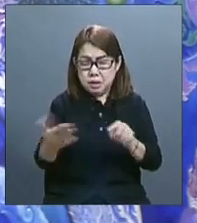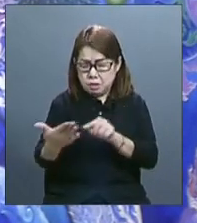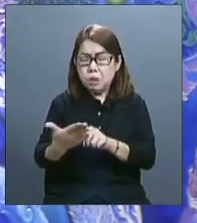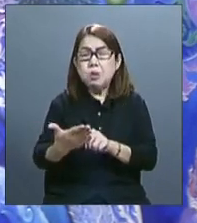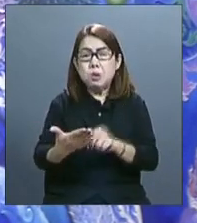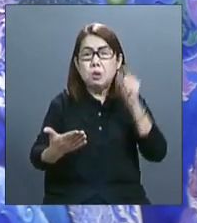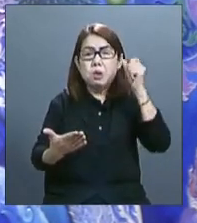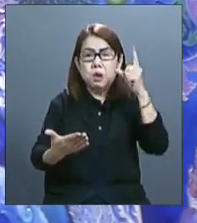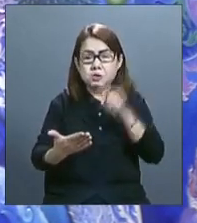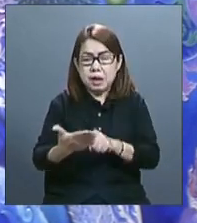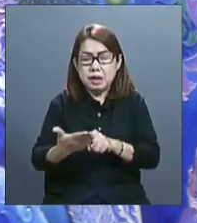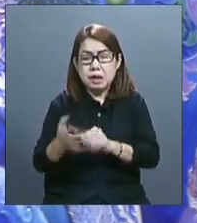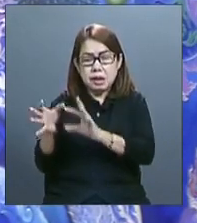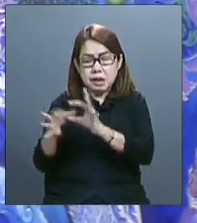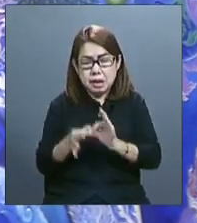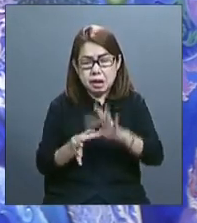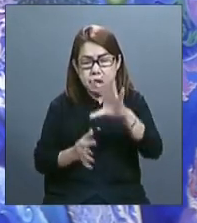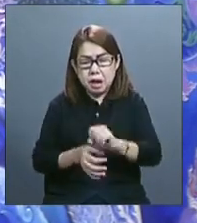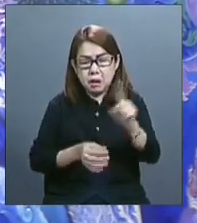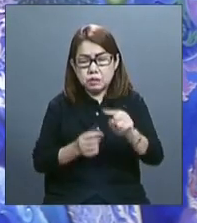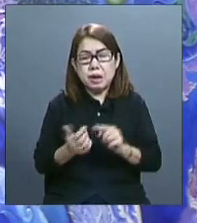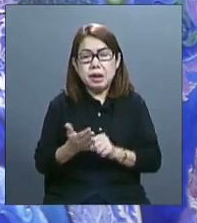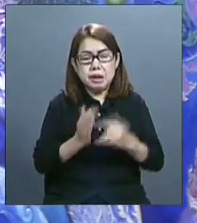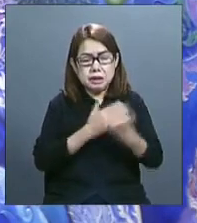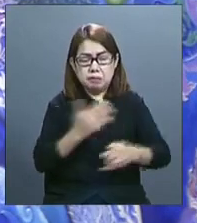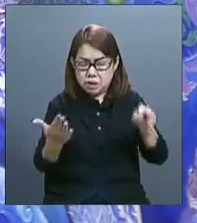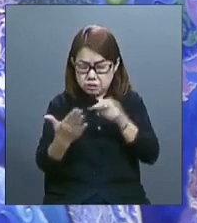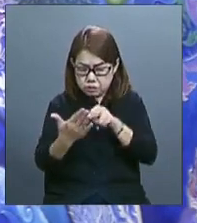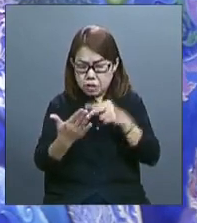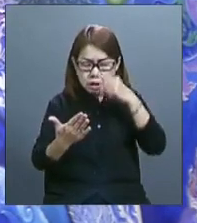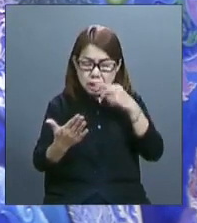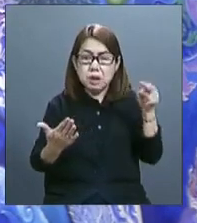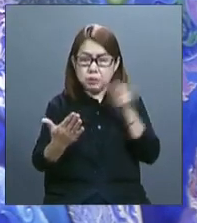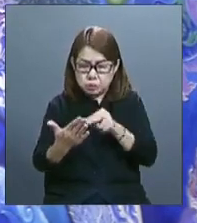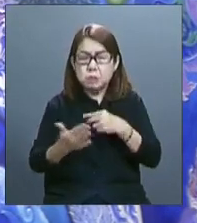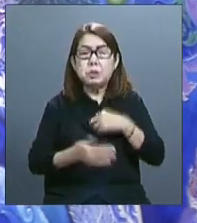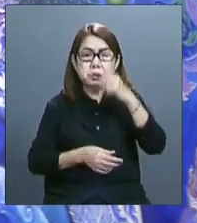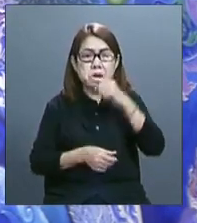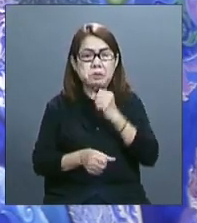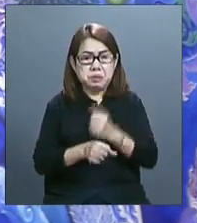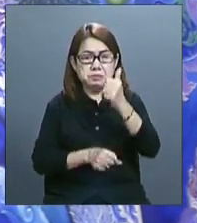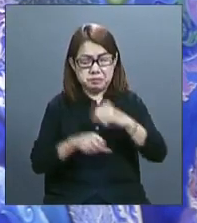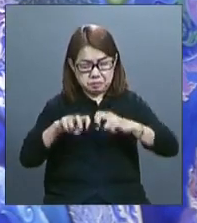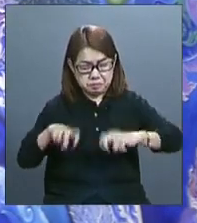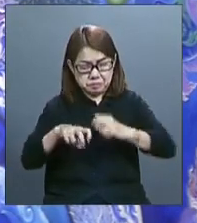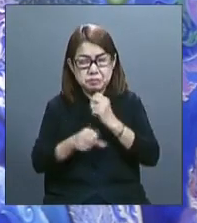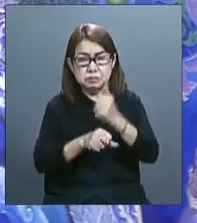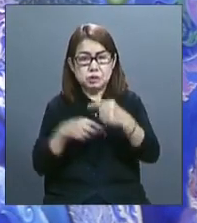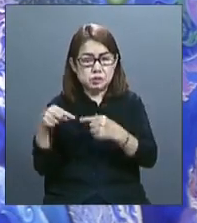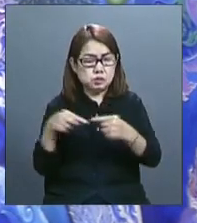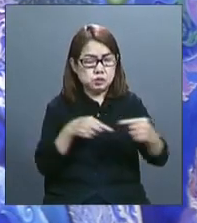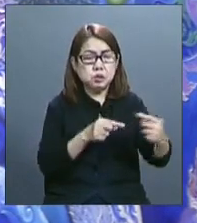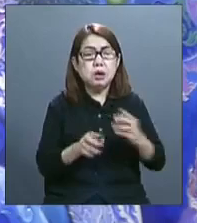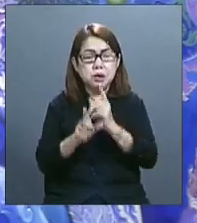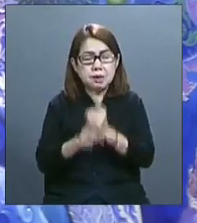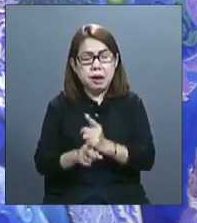ไรที่มาที่ไปอย่างไรทั้งไทยและต่างชาติจะได้เห็นว่าเราศึกษาค้นคว้าและสร้างสรรค์งานศิลปกรรมไทยเนี่ยอย่างมีเหตุมี